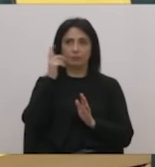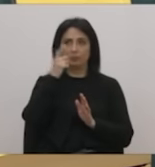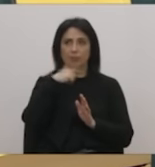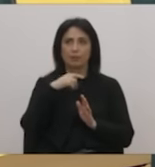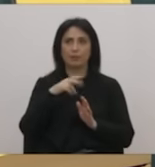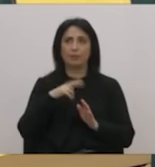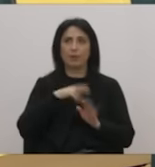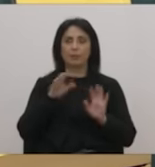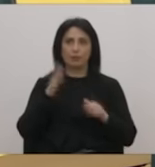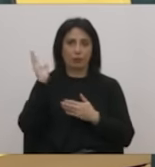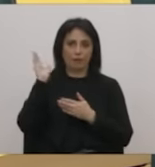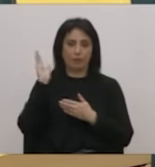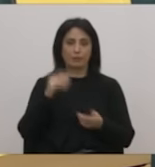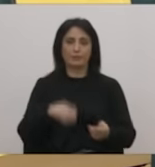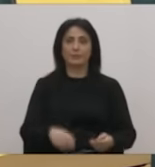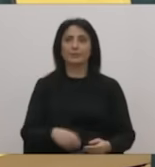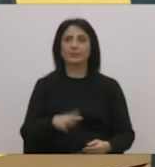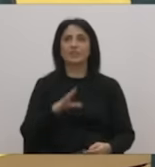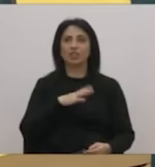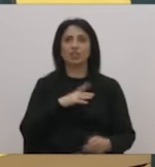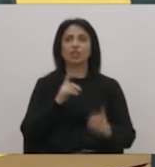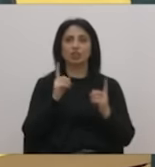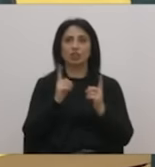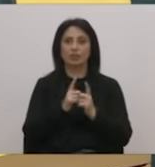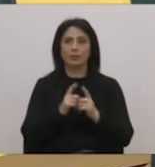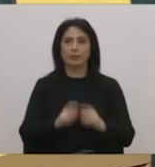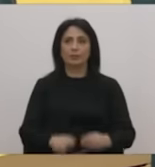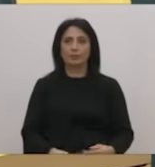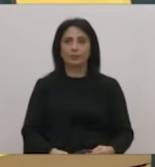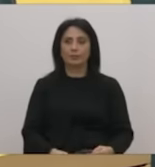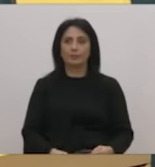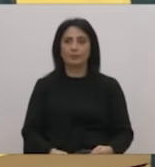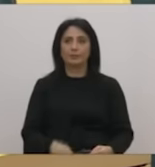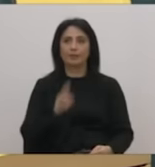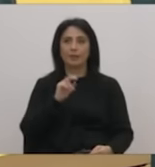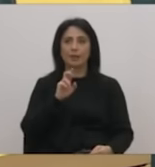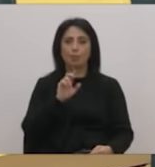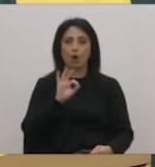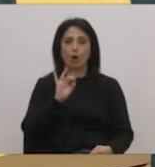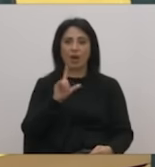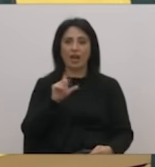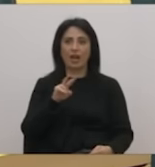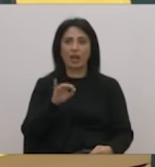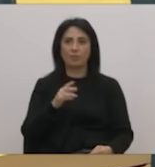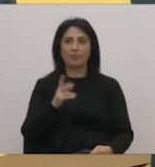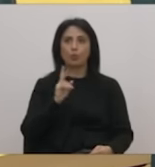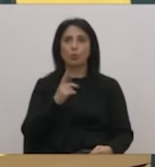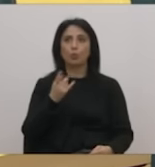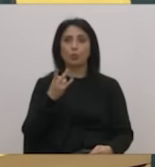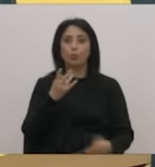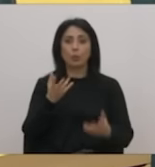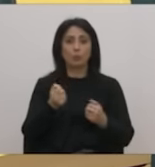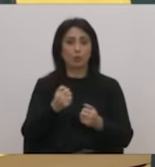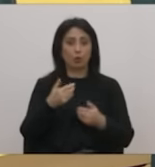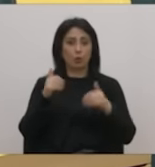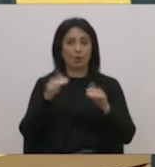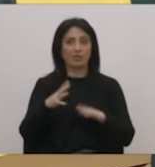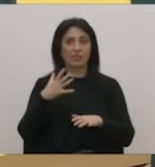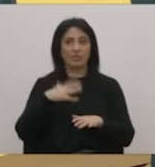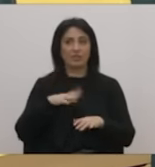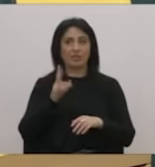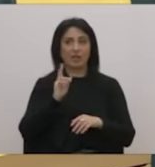ბატონი პარლამენტის თავმჯდომარე, იყო შეხვედრა. და ბორელმა, რომელმაც უნდა მიიღოს გადაწყვეტილება